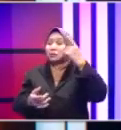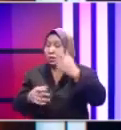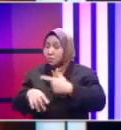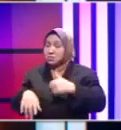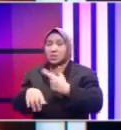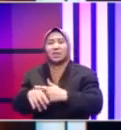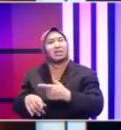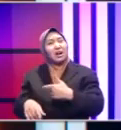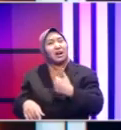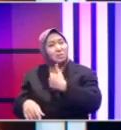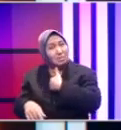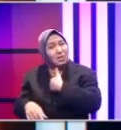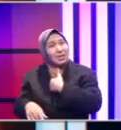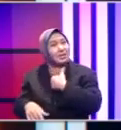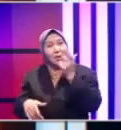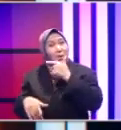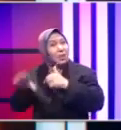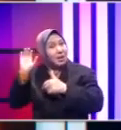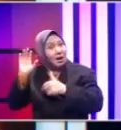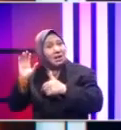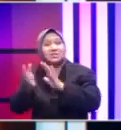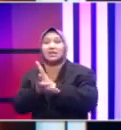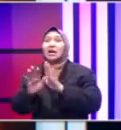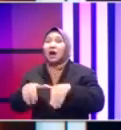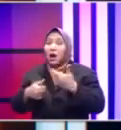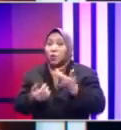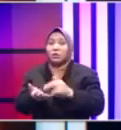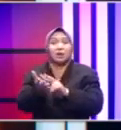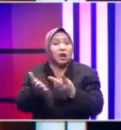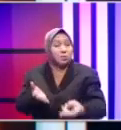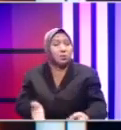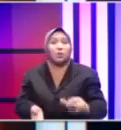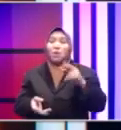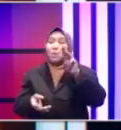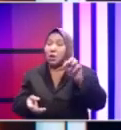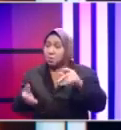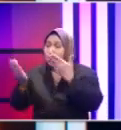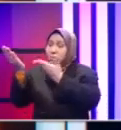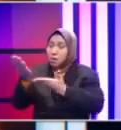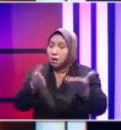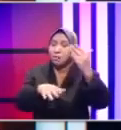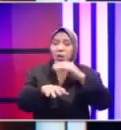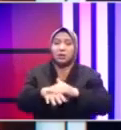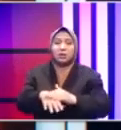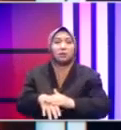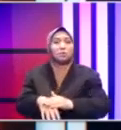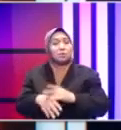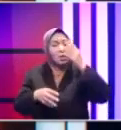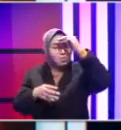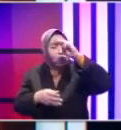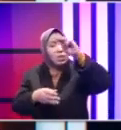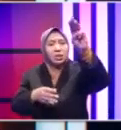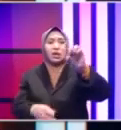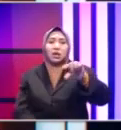Mark tidak mau mendengar Wahana jadi nampak disitu Bagaimana tanda borrower pada ayat ini membawanya kepada membunyikan kaulah itu